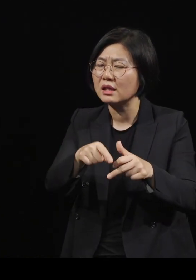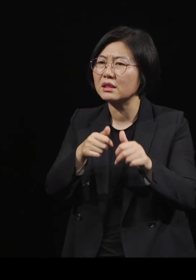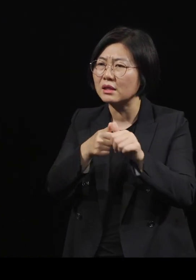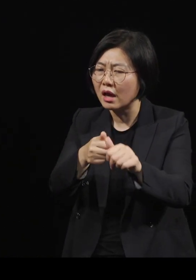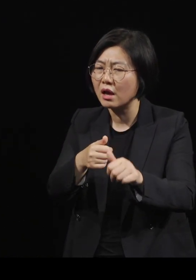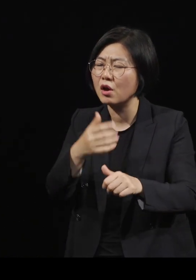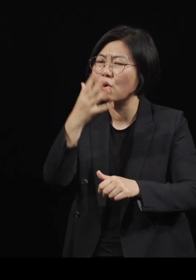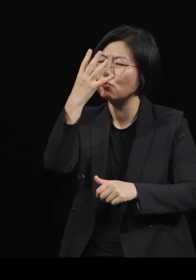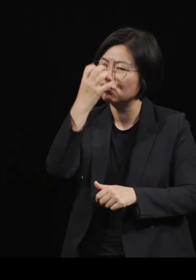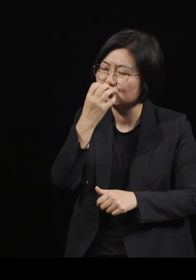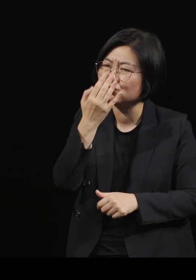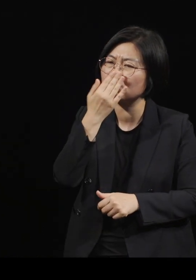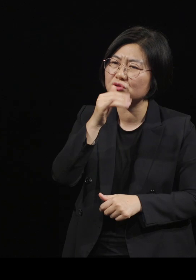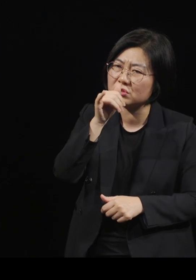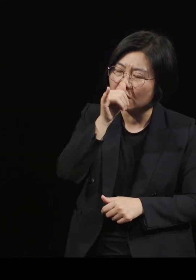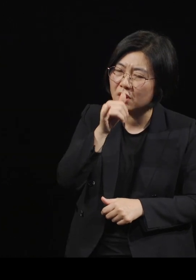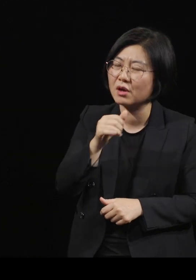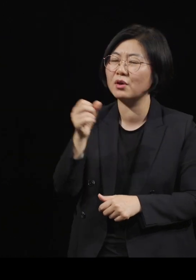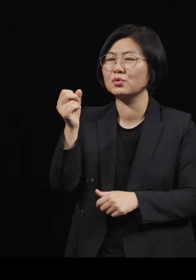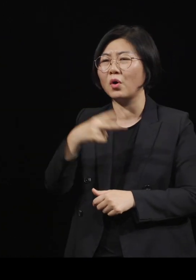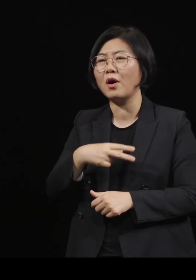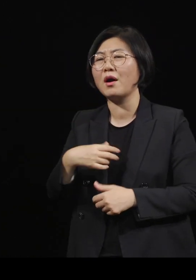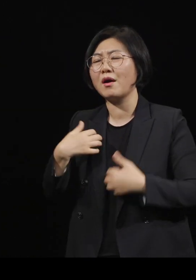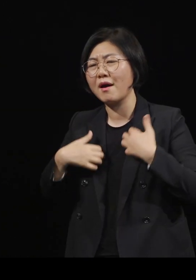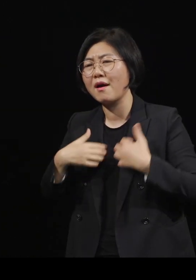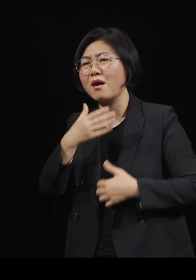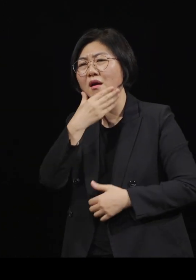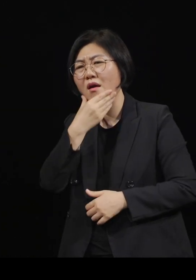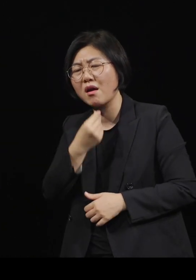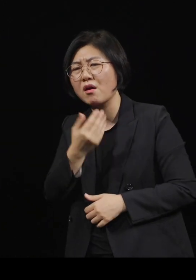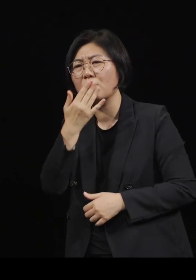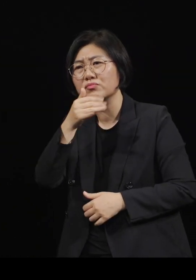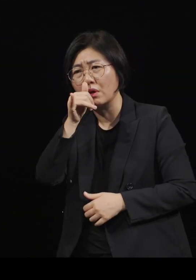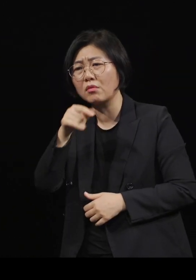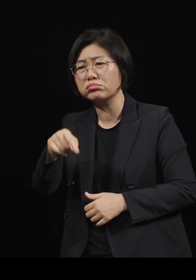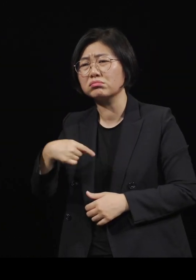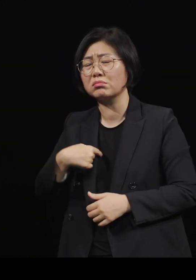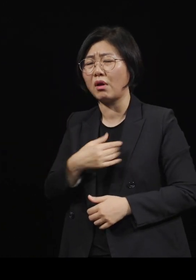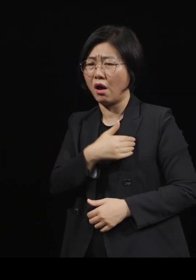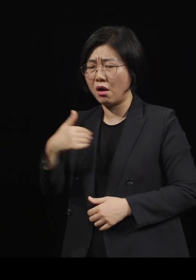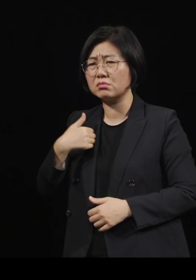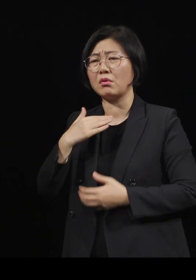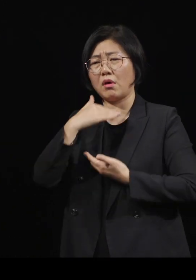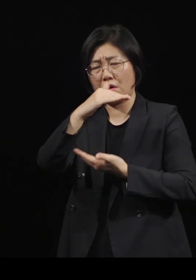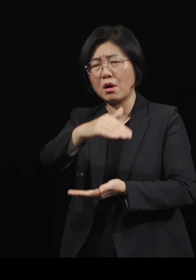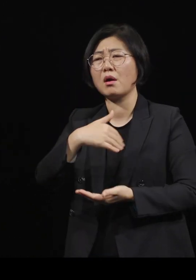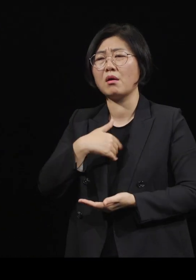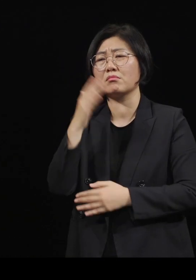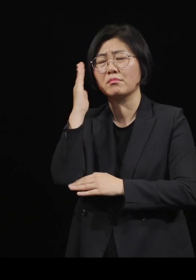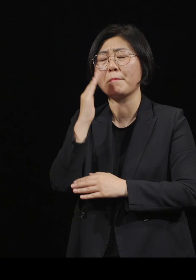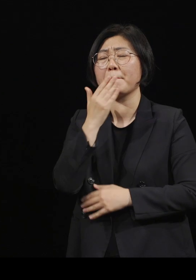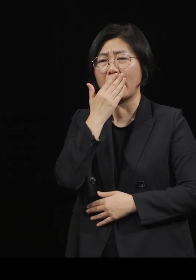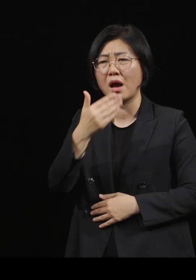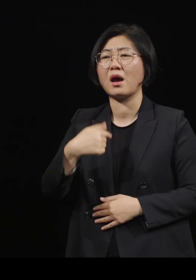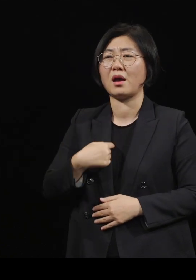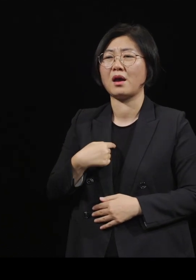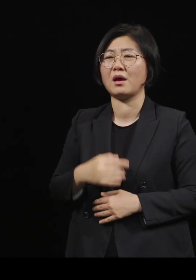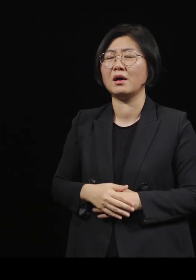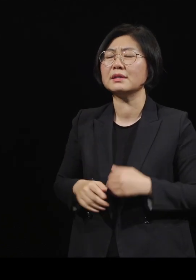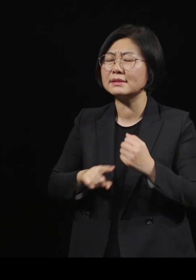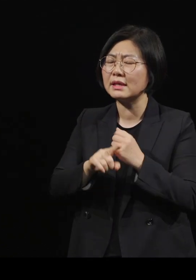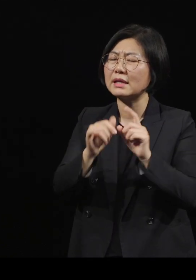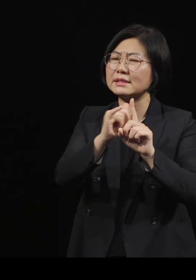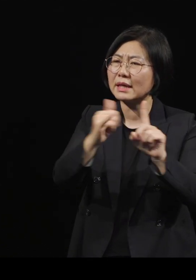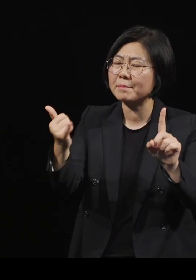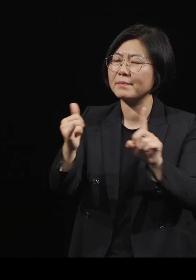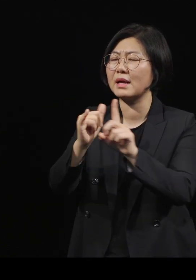태도에 따라서 우울할 수도 행복할 수도 있다고 자신 있게 이야기할 수 있습니다. 우리 한